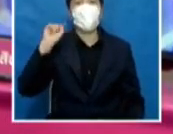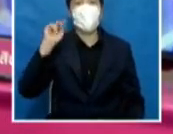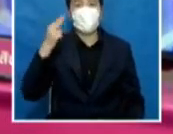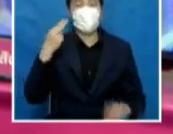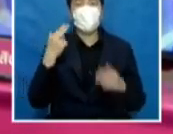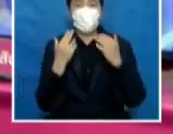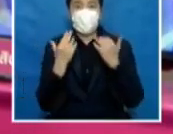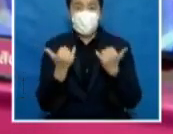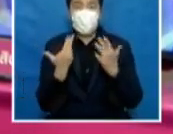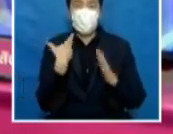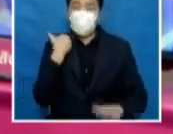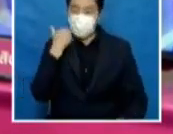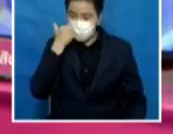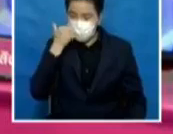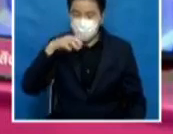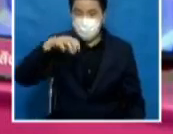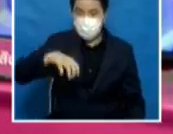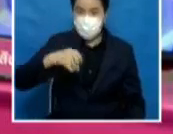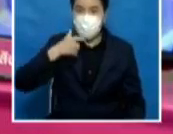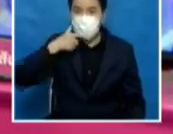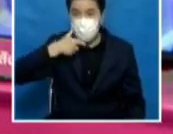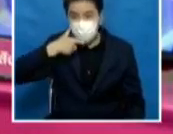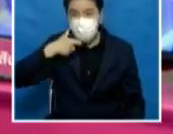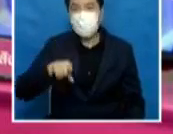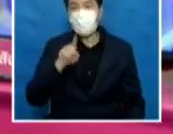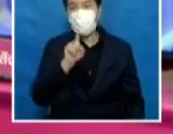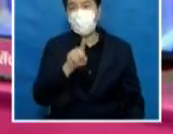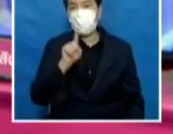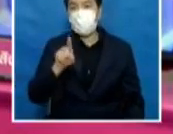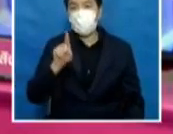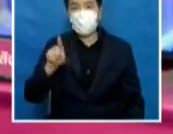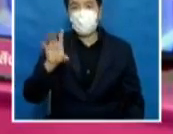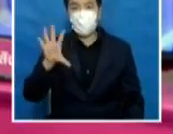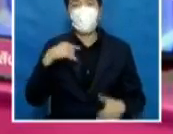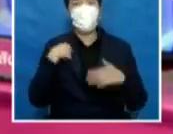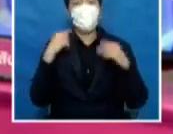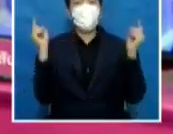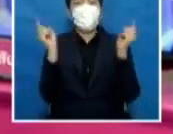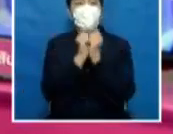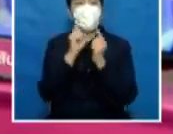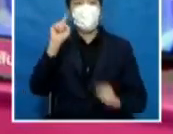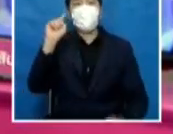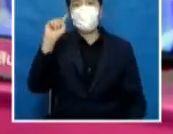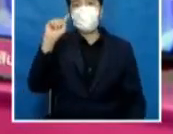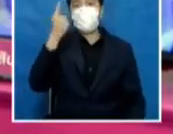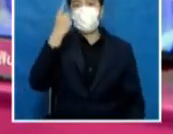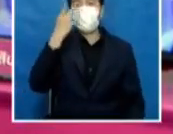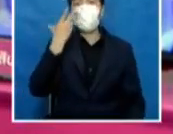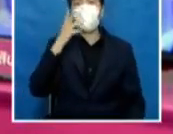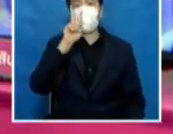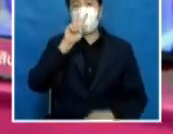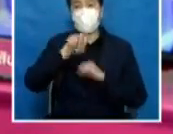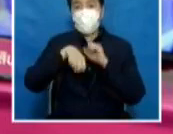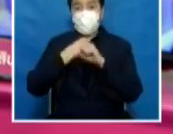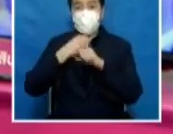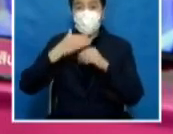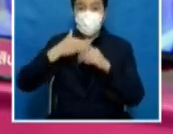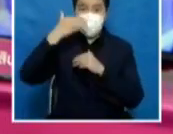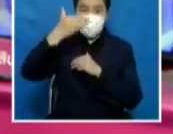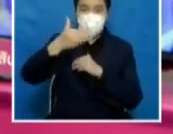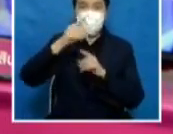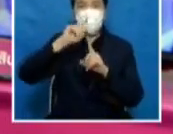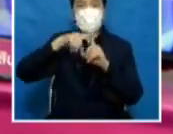www.gsb.or.th ค่ะหรือจะโทรที่ call center 1115ค่ะและกลับมาพบกับการออกรางวัลสลากออมสินพิเศษ2ปีได้อีกครั้ง